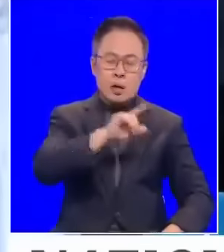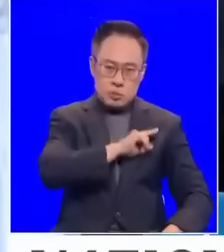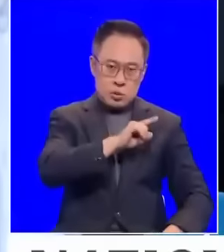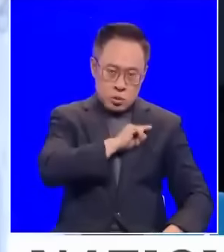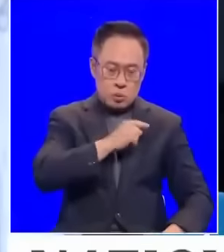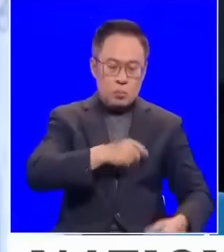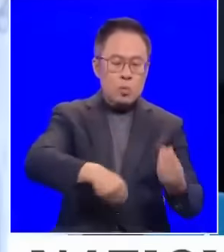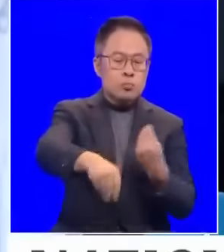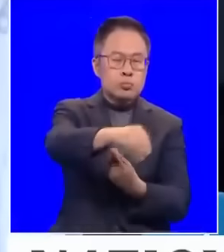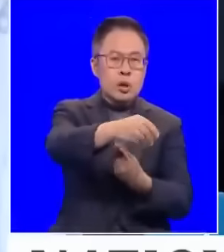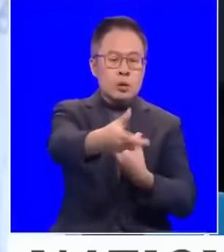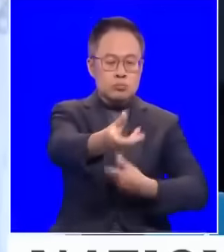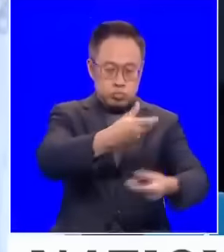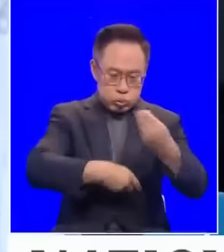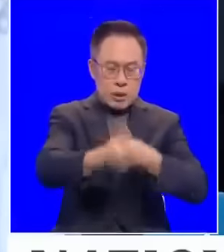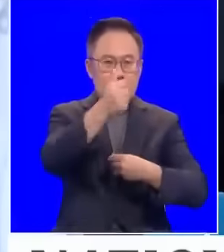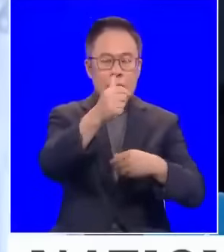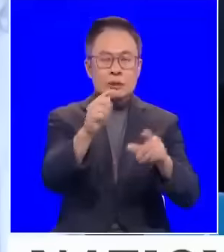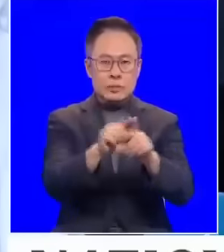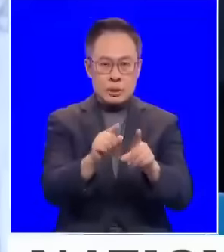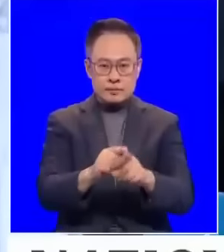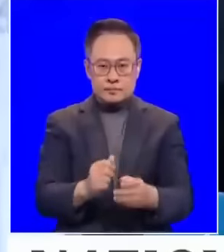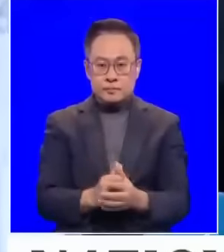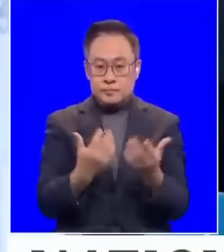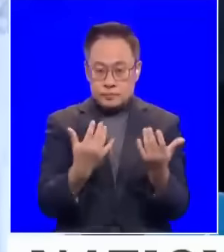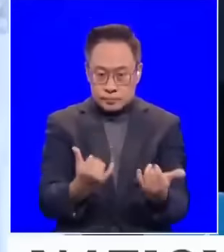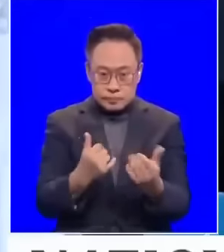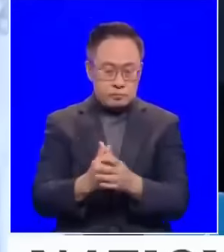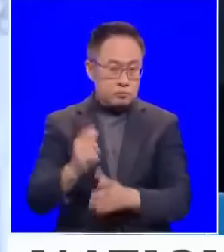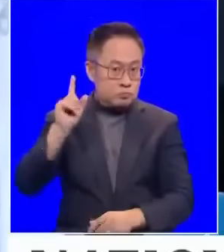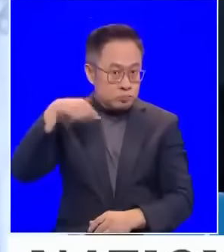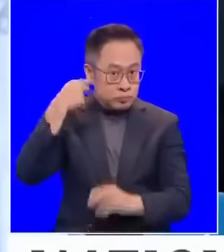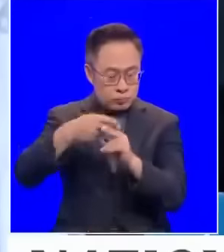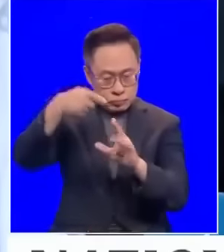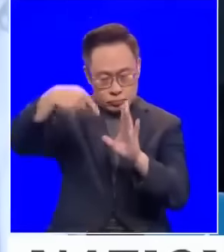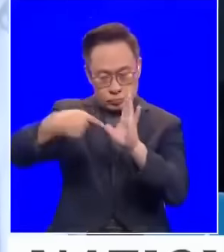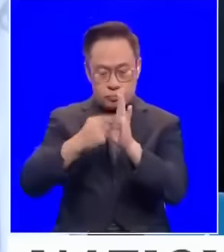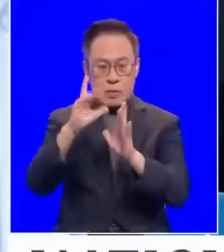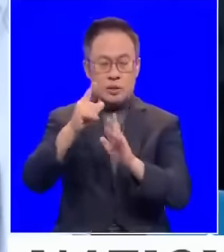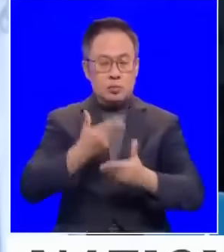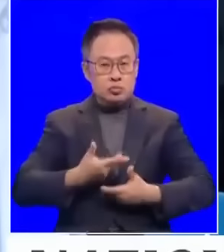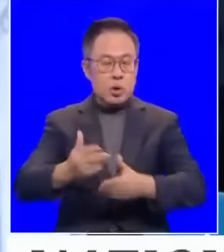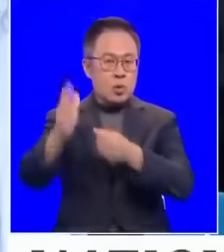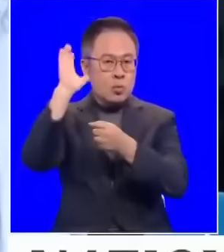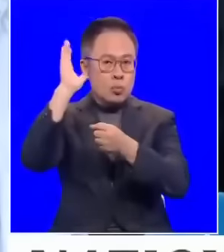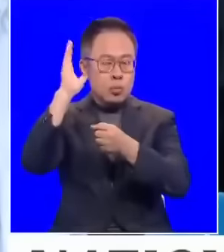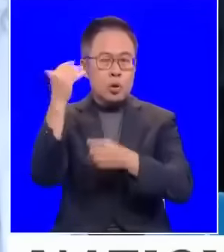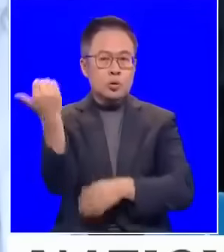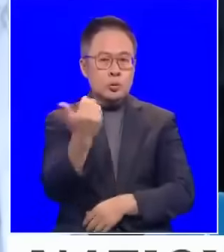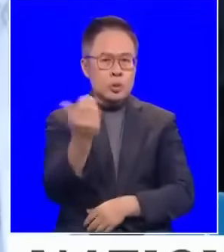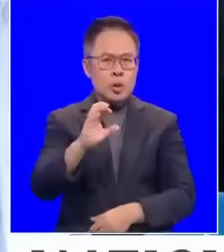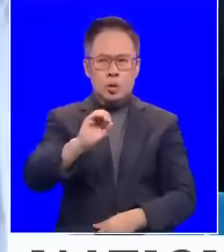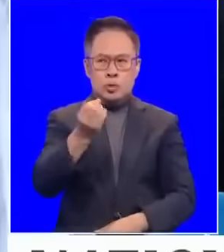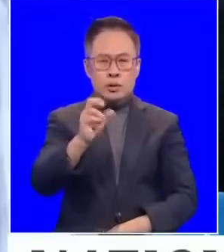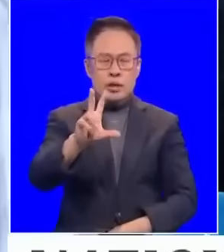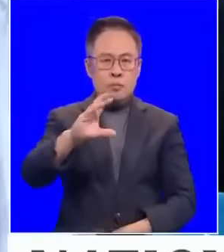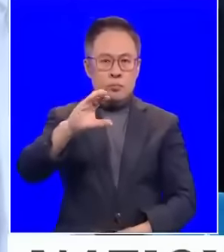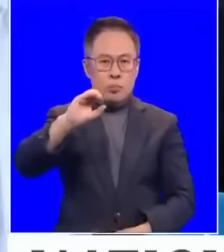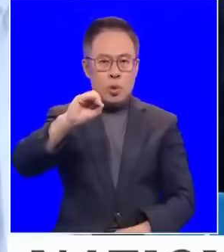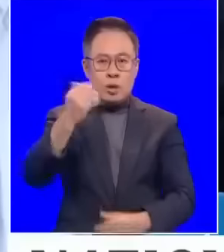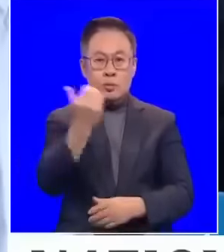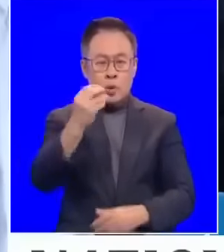นะคะแล้วก็จะมีการตั้งโต๊ะแถลงข่าวชี้แจงข้อเท็จจริงกับสื่อมวลชนในวันนี้ค่ะ ค่ะก็ดูแล้วเนี่ยคุณพัชเองเนี่ยก็พยายามที่จะ